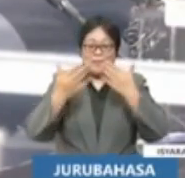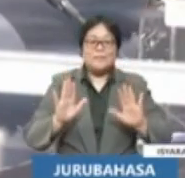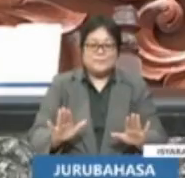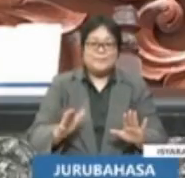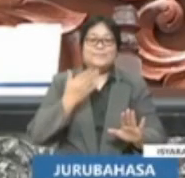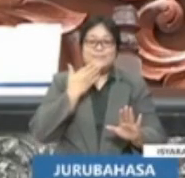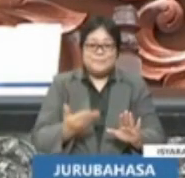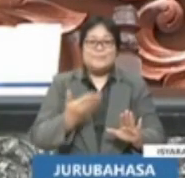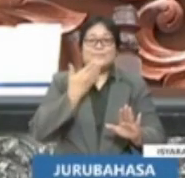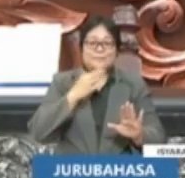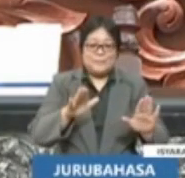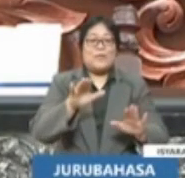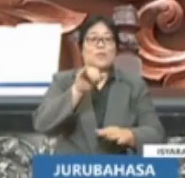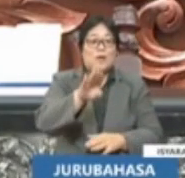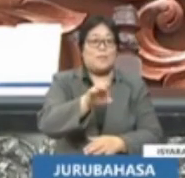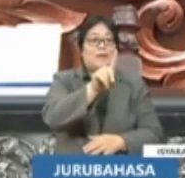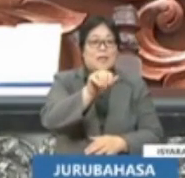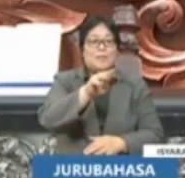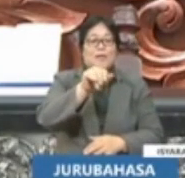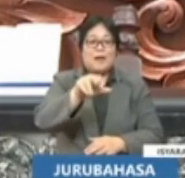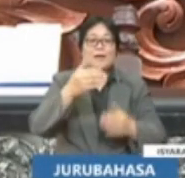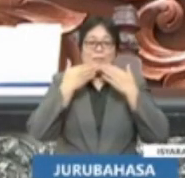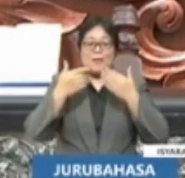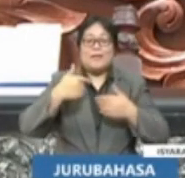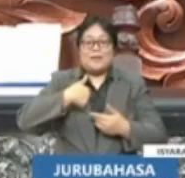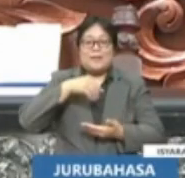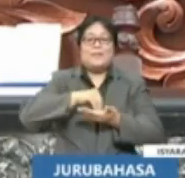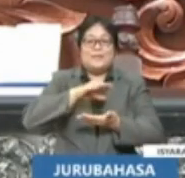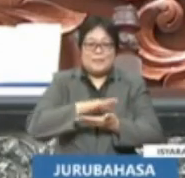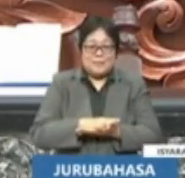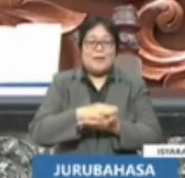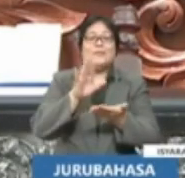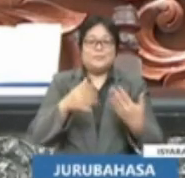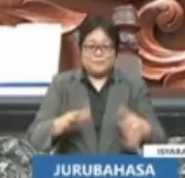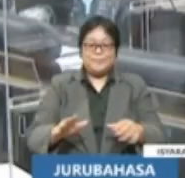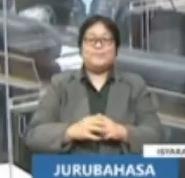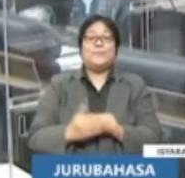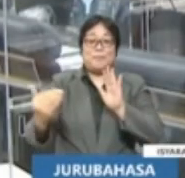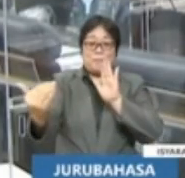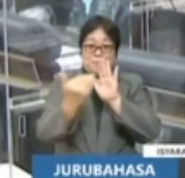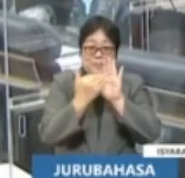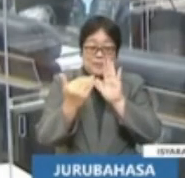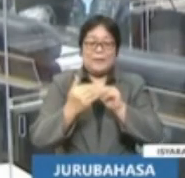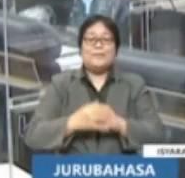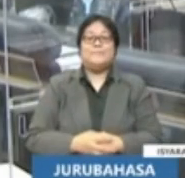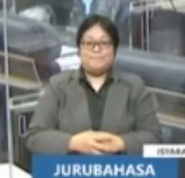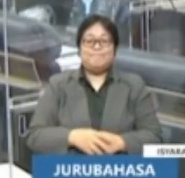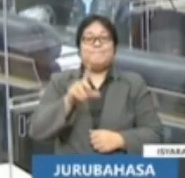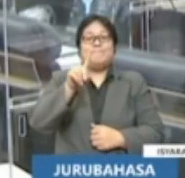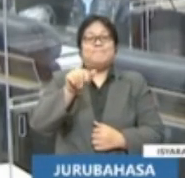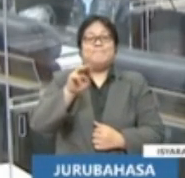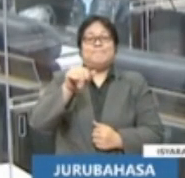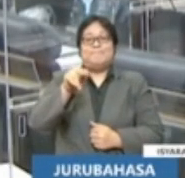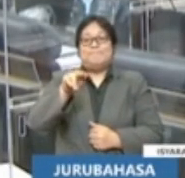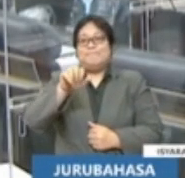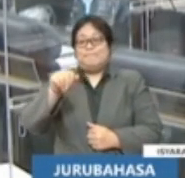kasih Yang Amat Damansara. Terima kasih. Saya ambil perhatian dan direkodkan bantahan Yang Berhormat